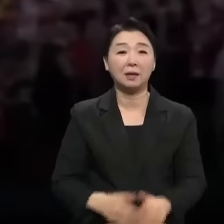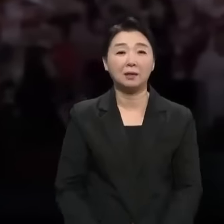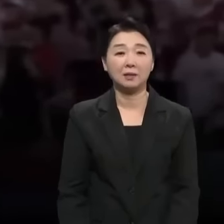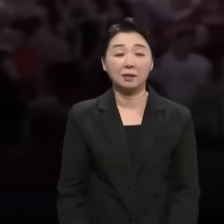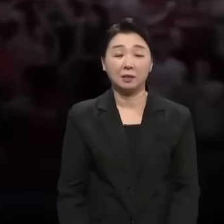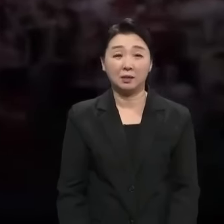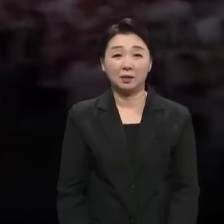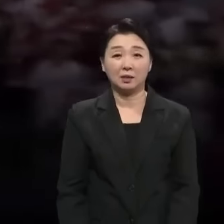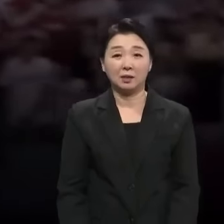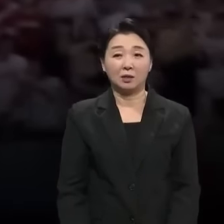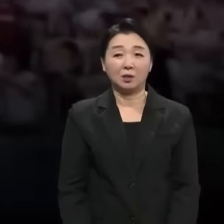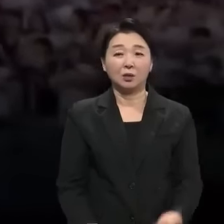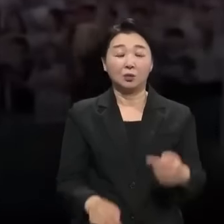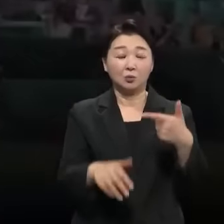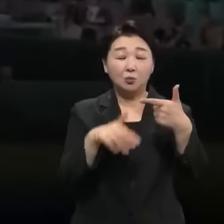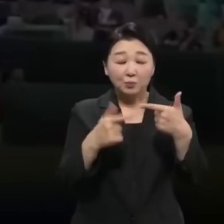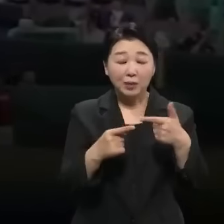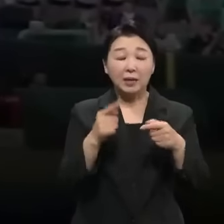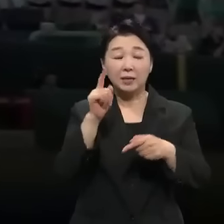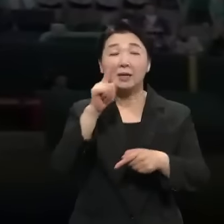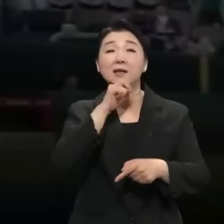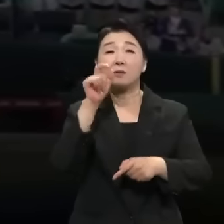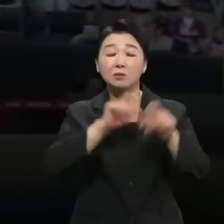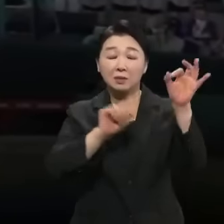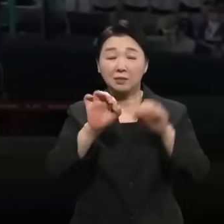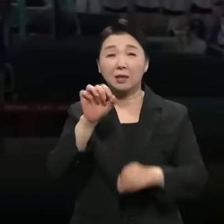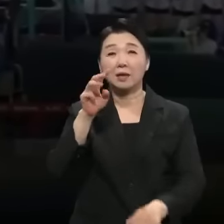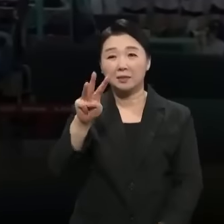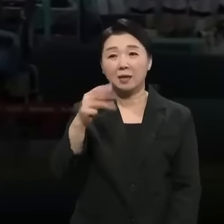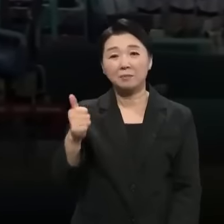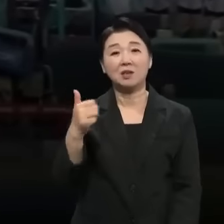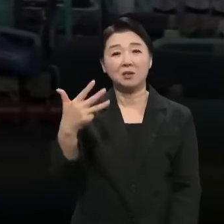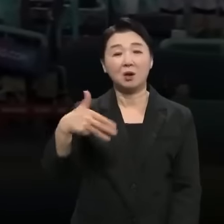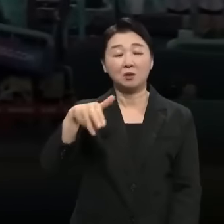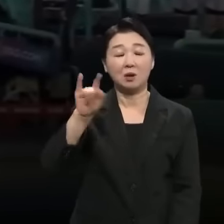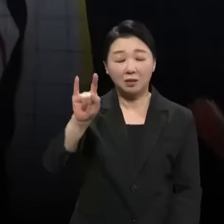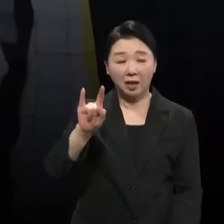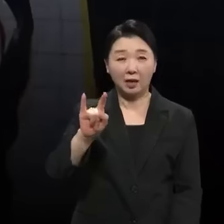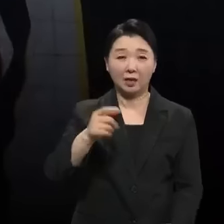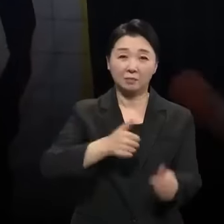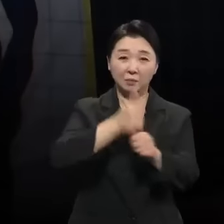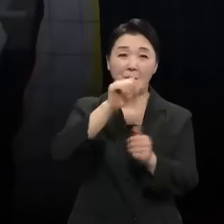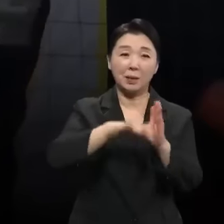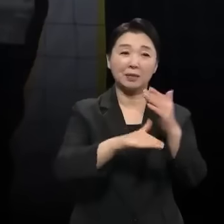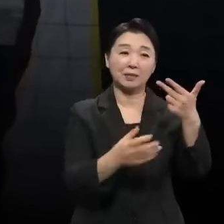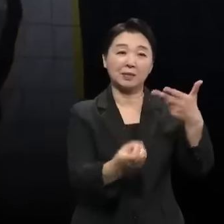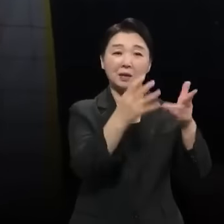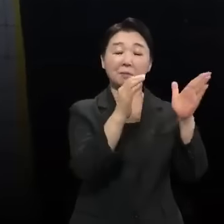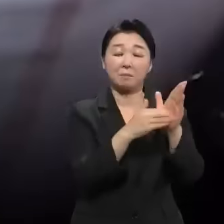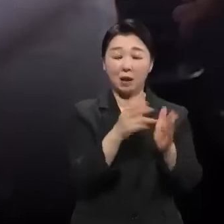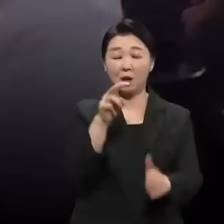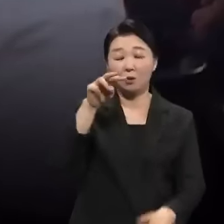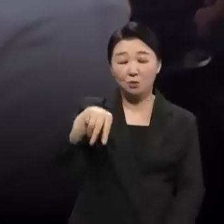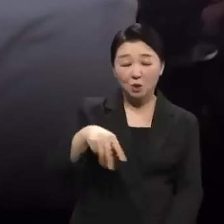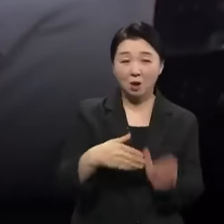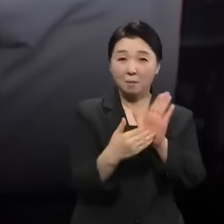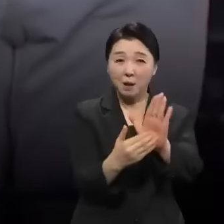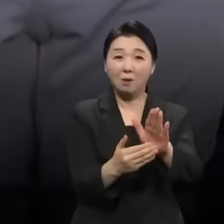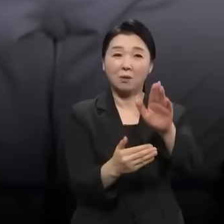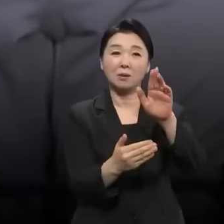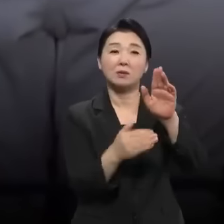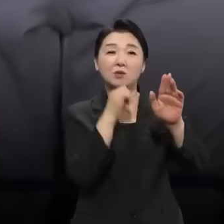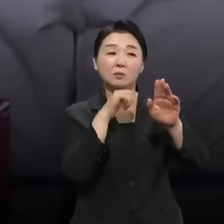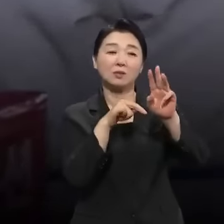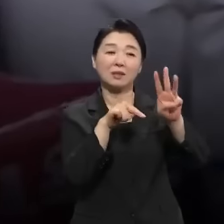6.1이닝 6피안타 1실점 삼진 8개. 시즌 7승째를 거둔 유현진은 방어율도 3점대로 낮추며